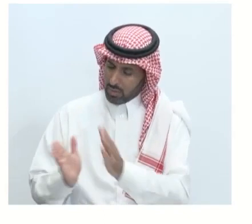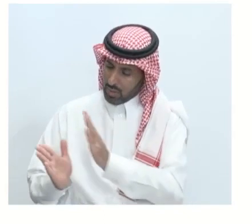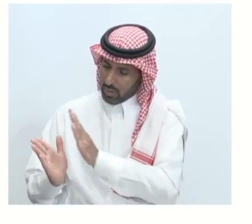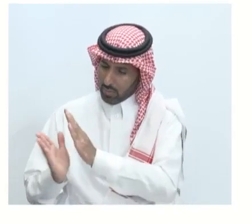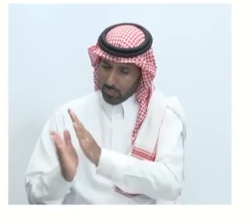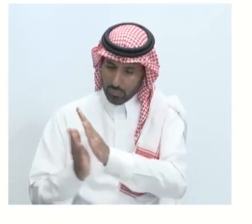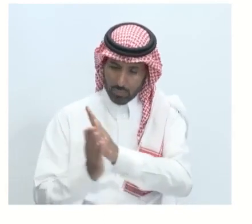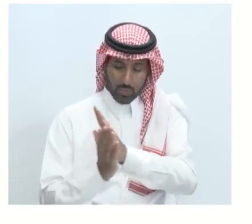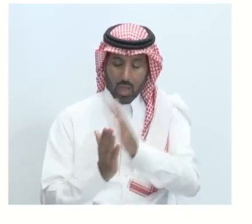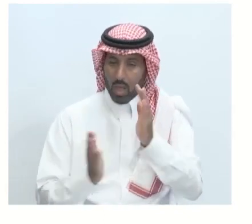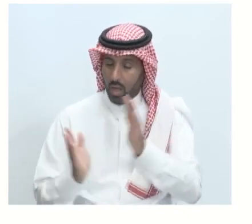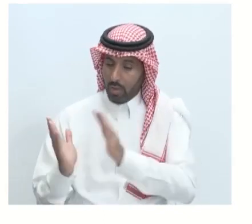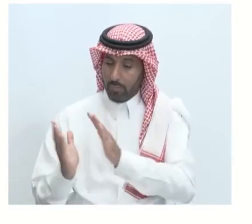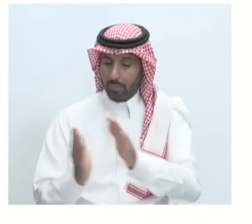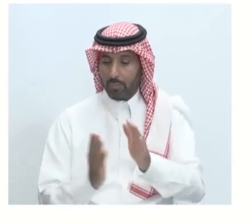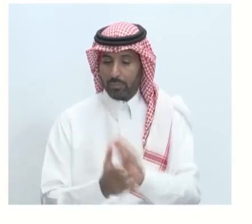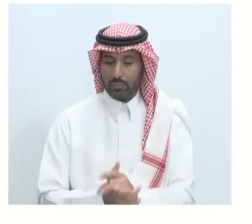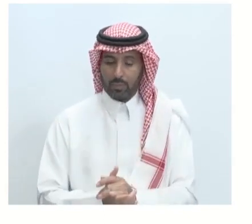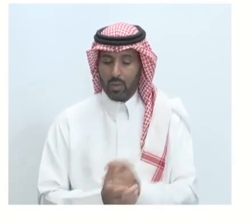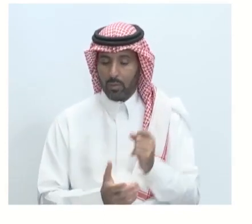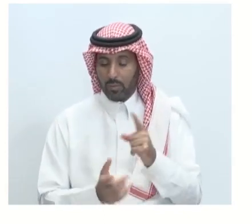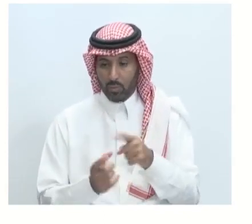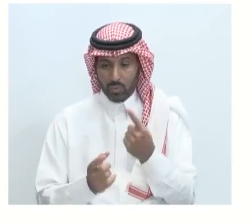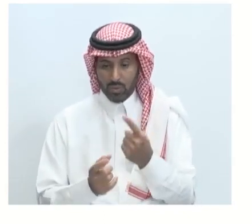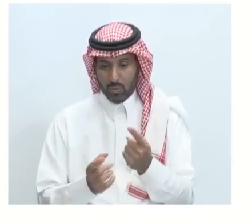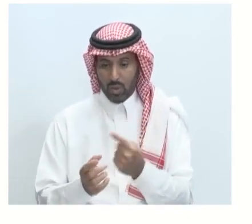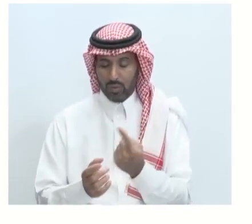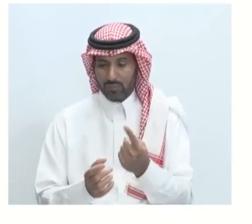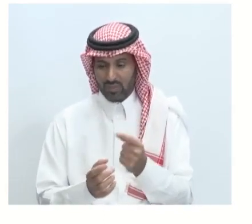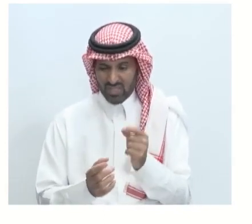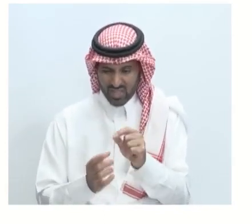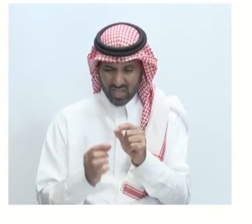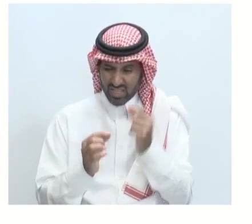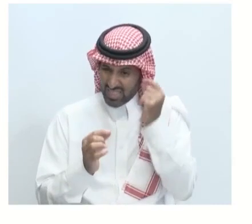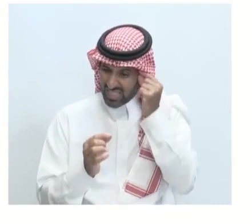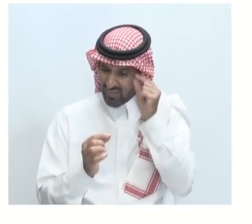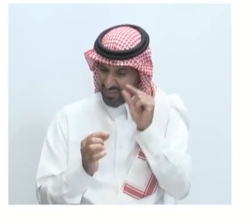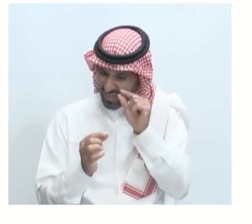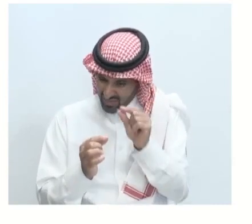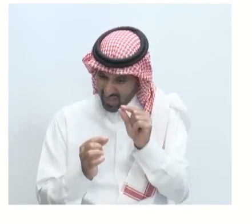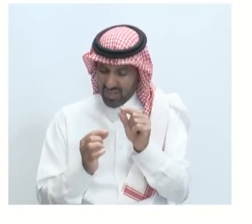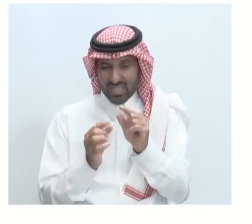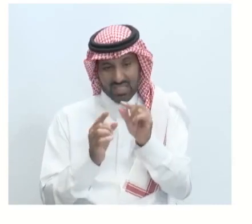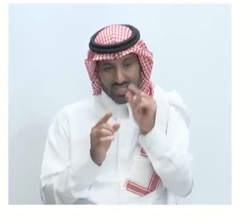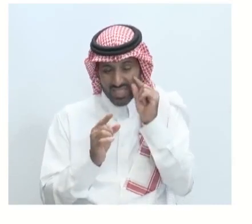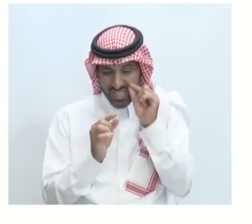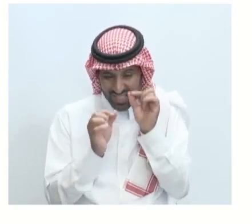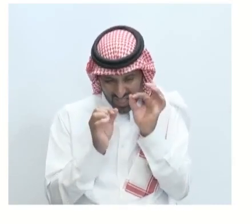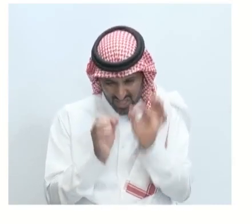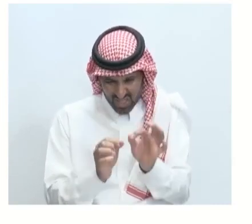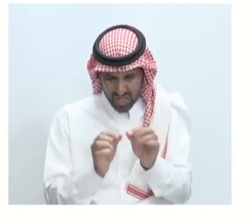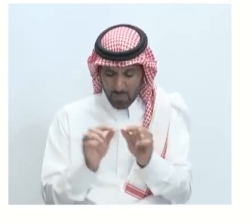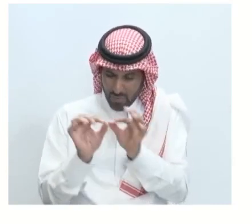0 ف00 وا من الف من سمك شعره الانسان وبالطبع هذه دقه